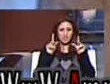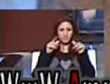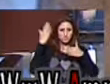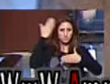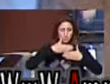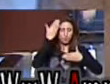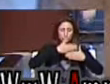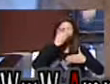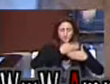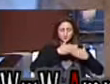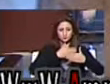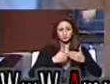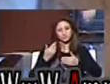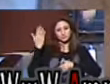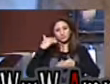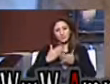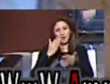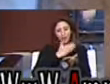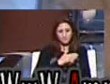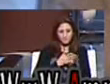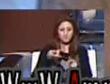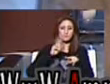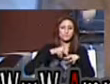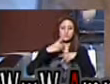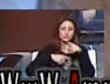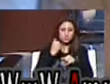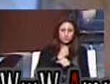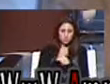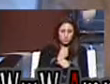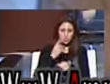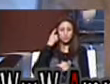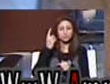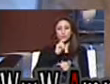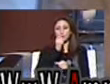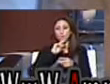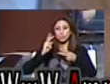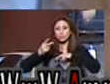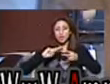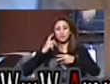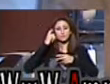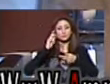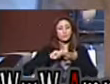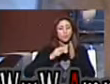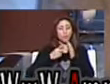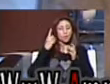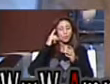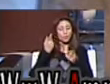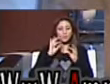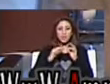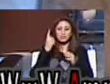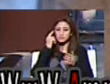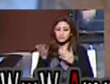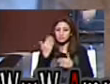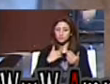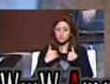الشمل والالتفاف حول نقاط الاتفاق والابتعاد عن نقاط الخلاف وشعور كل مواطن بأن له حظا ونصيبا في